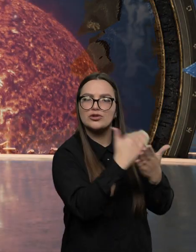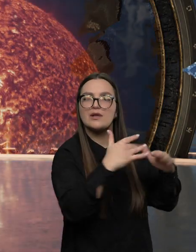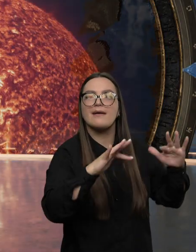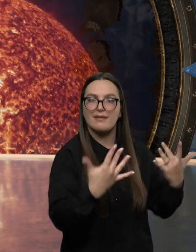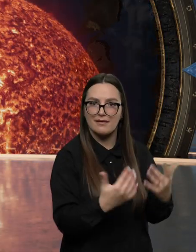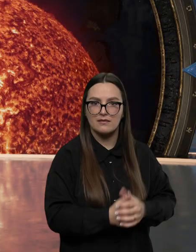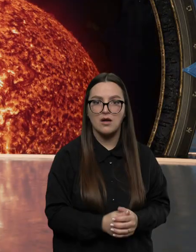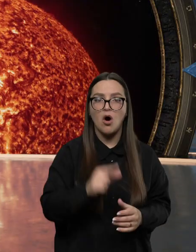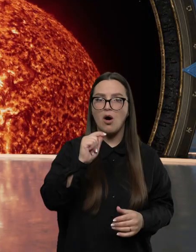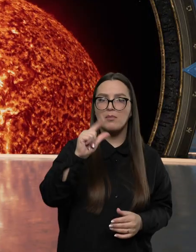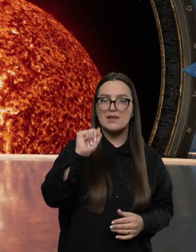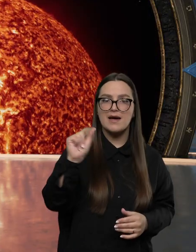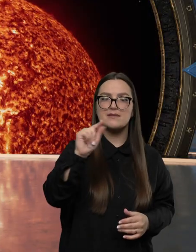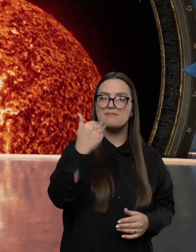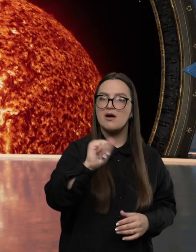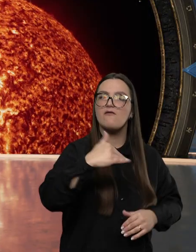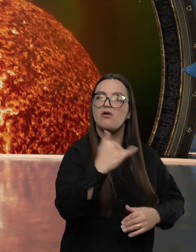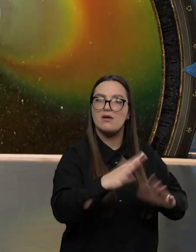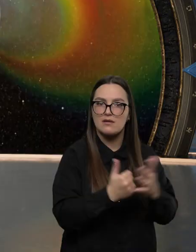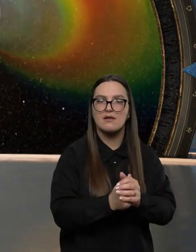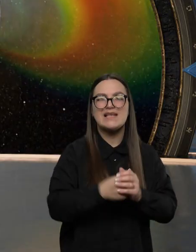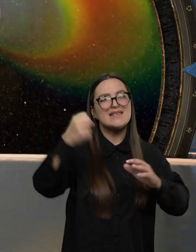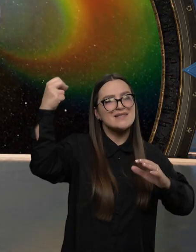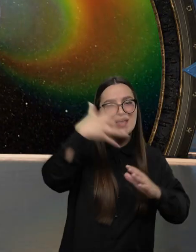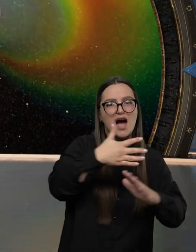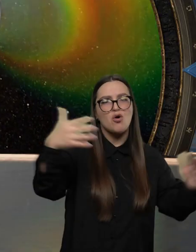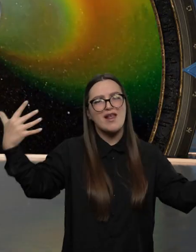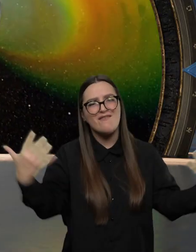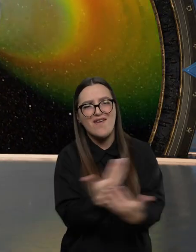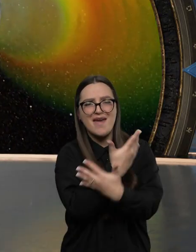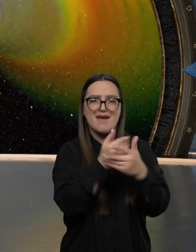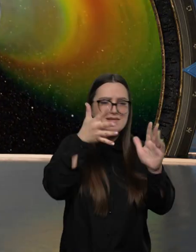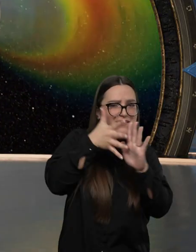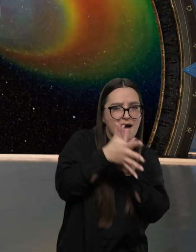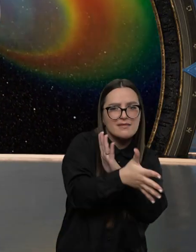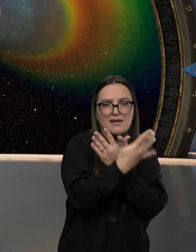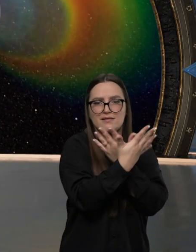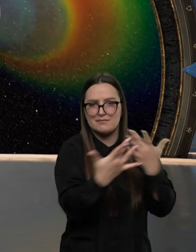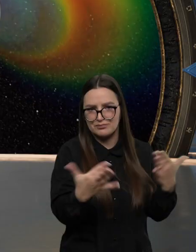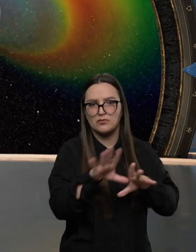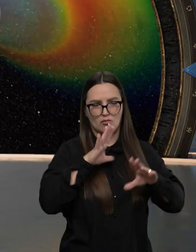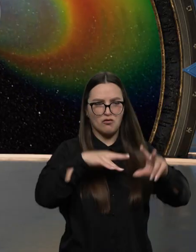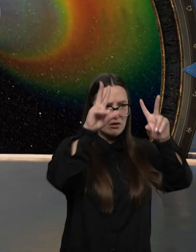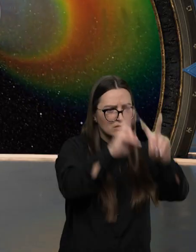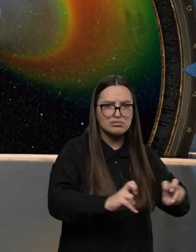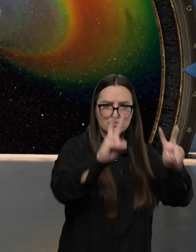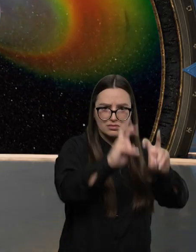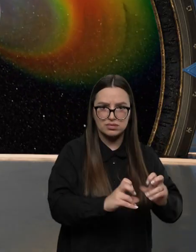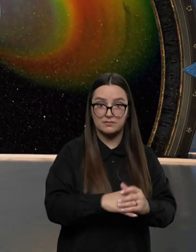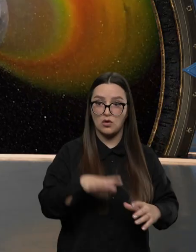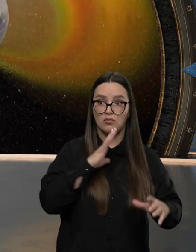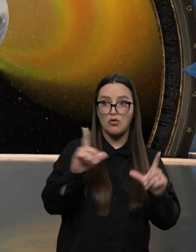iš tikrųjų tai yra Saulės vėjas, radiacija. Neatsitiktinai jis tada